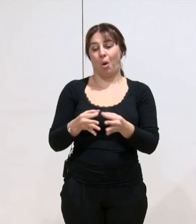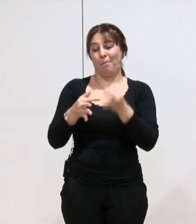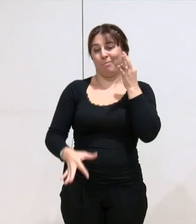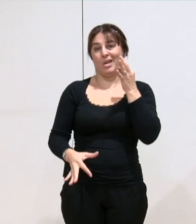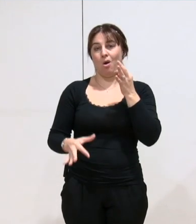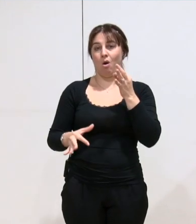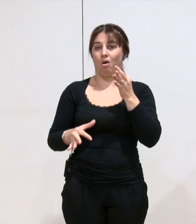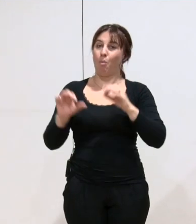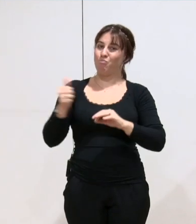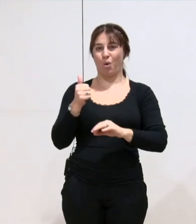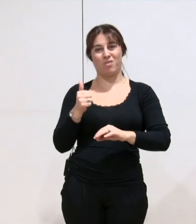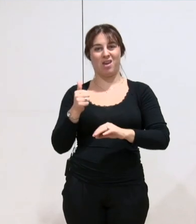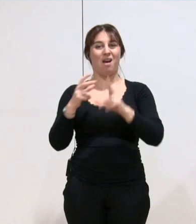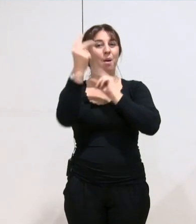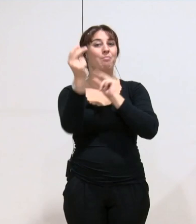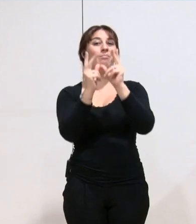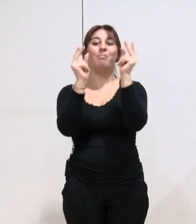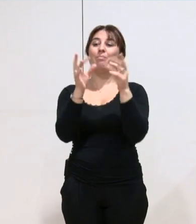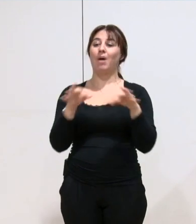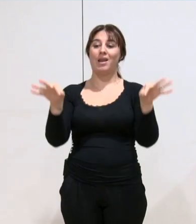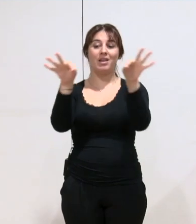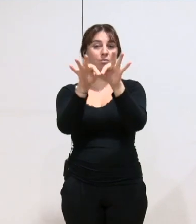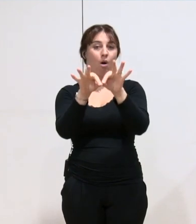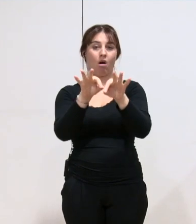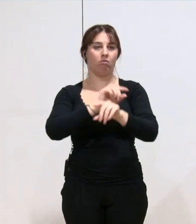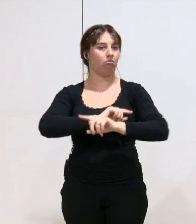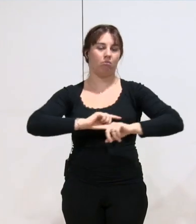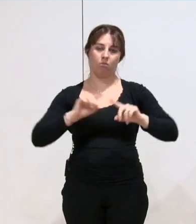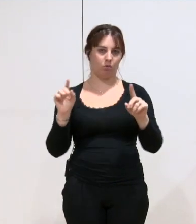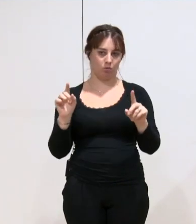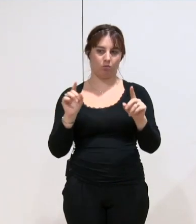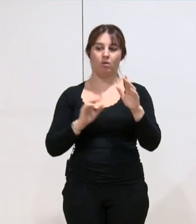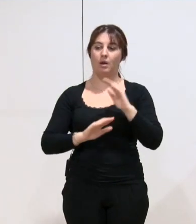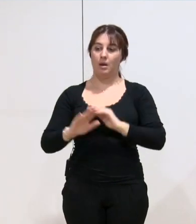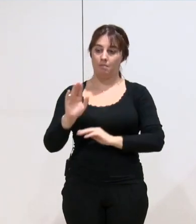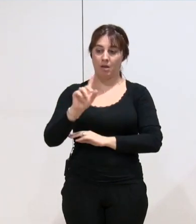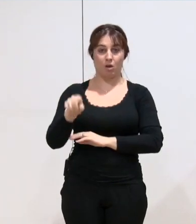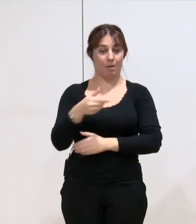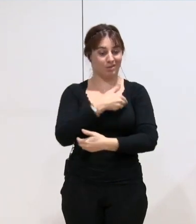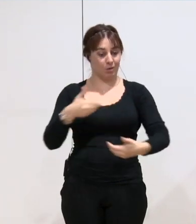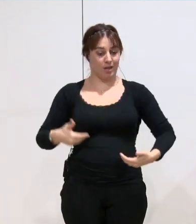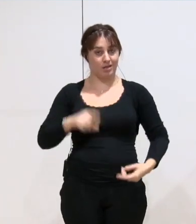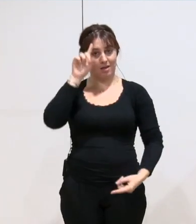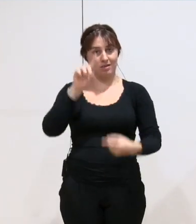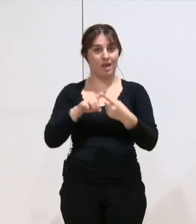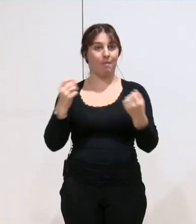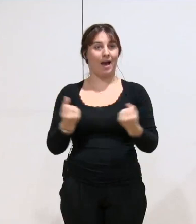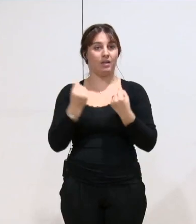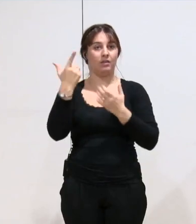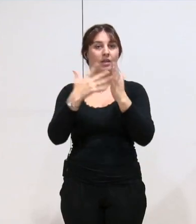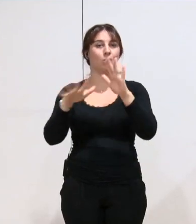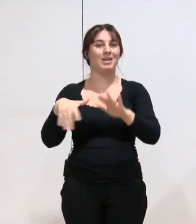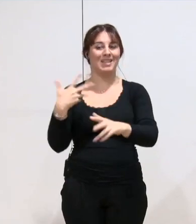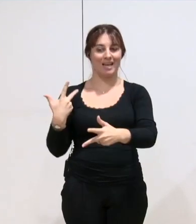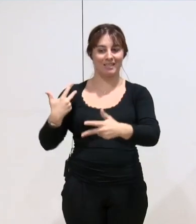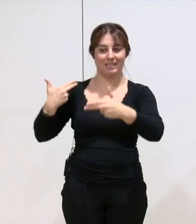mais avec cette délibération qui devrait être la dernière concernant l'activité 2015, nous avons un